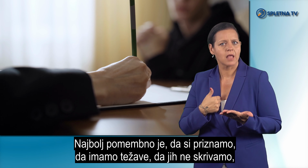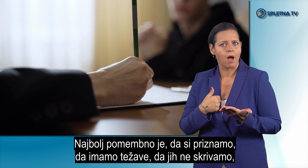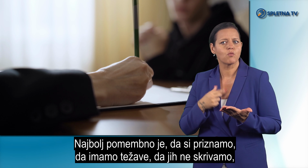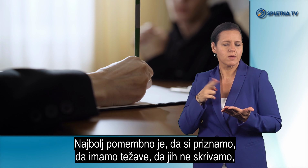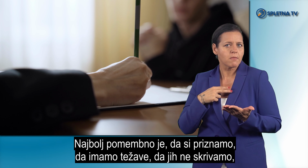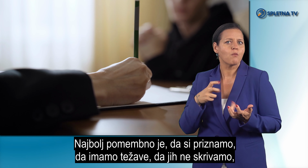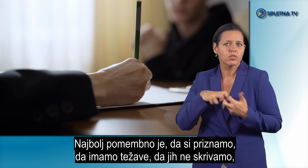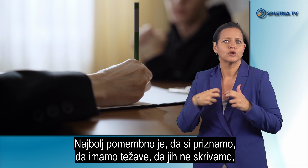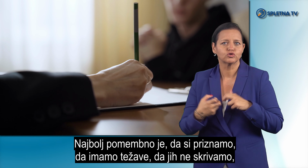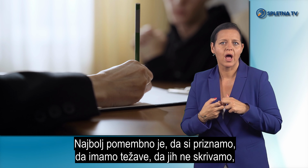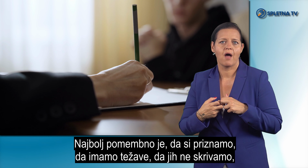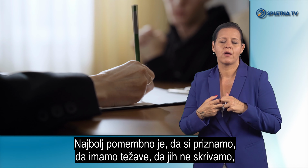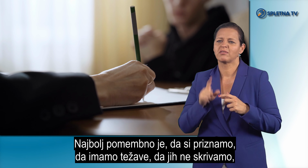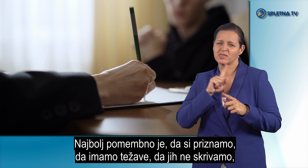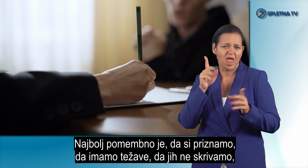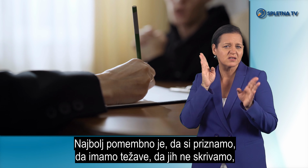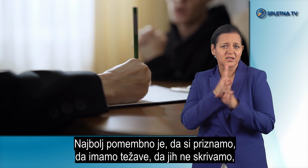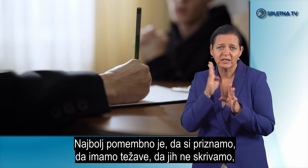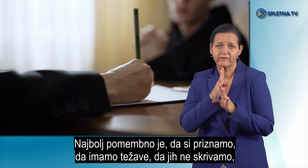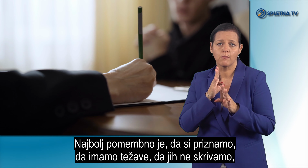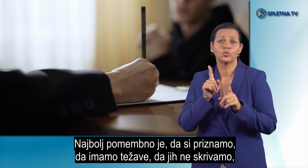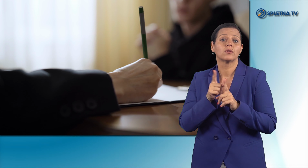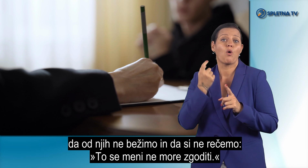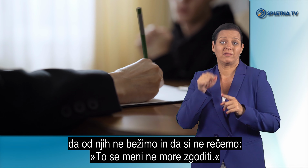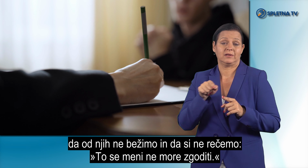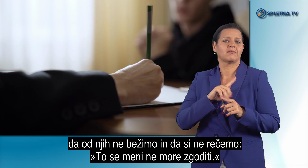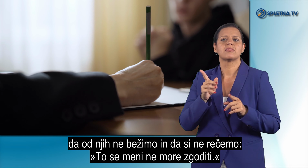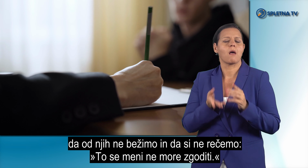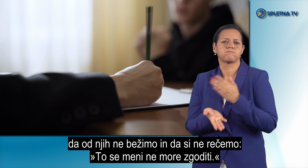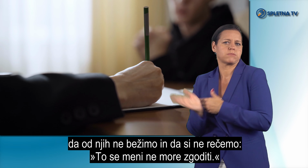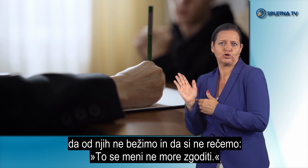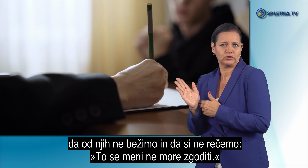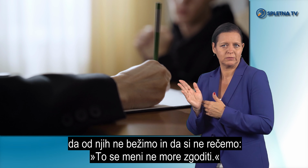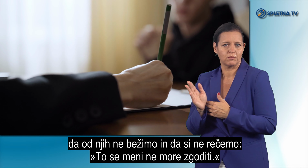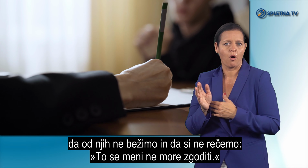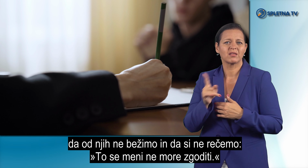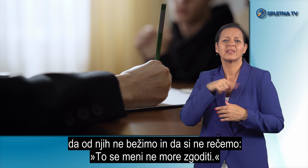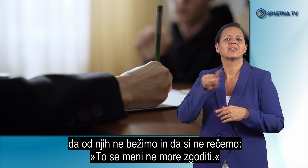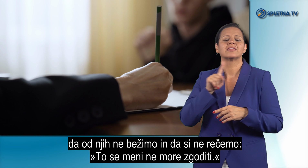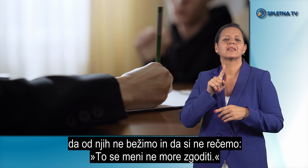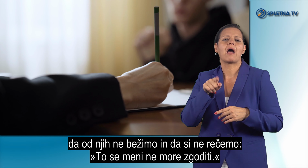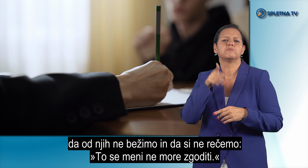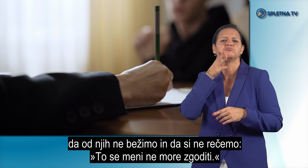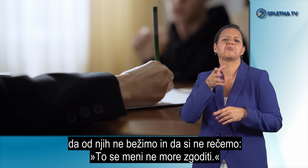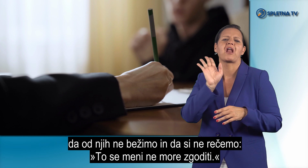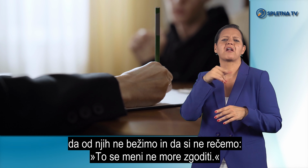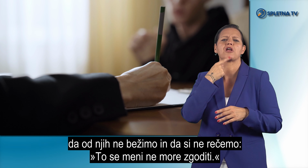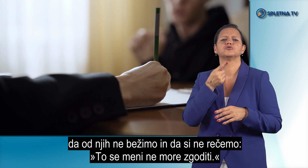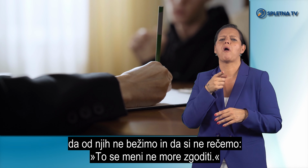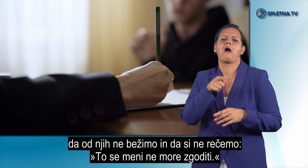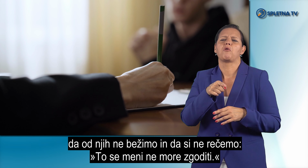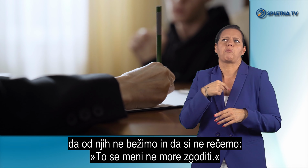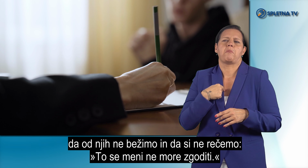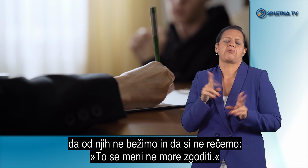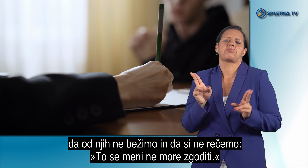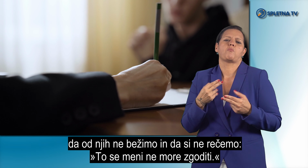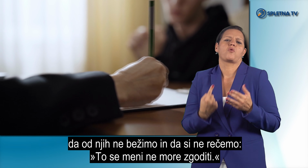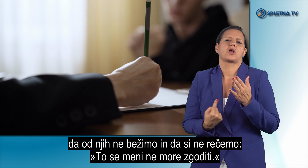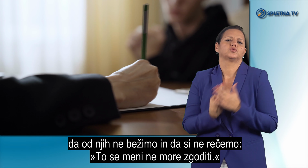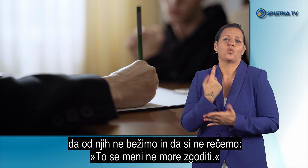priznamo, da imamo težave, da jih ne skrivamo, da od njih ne bežimo in da si ne rečemo, to se meni ne more zgoditi.